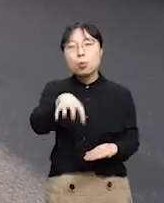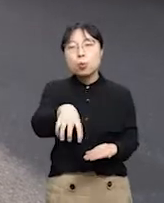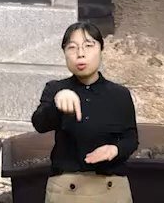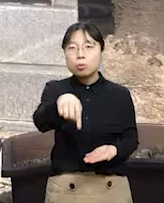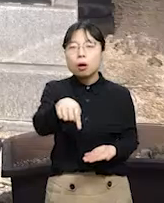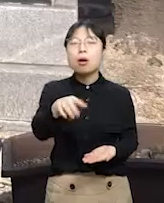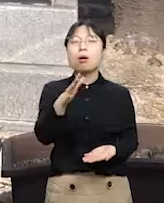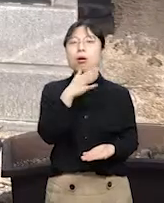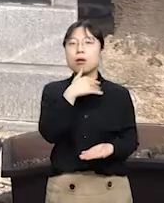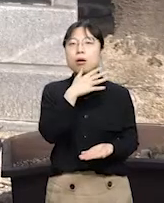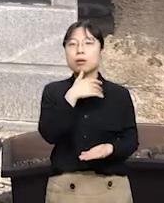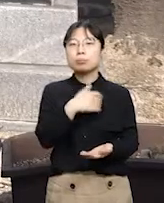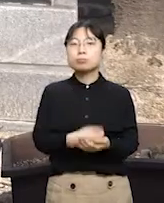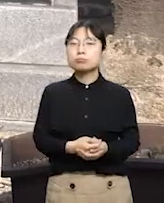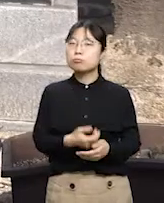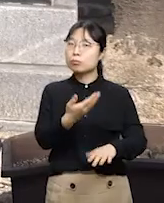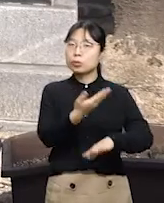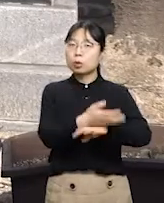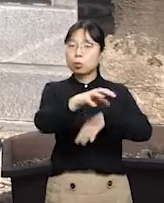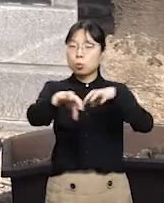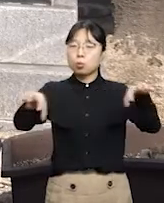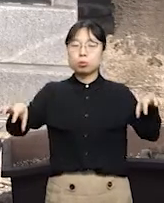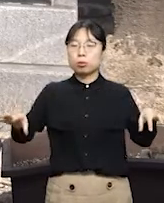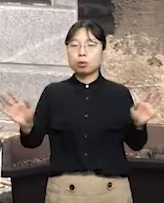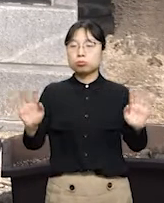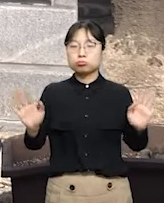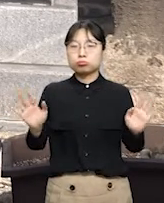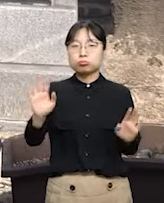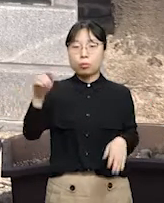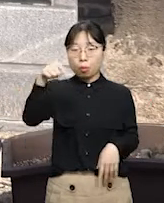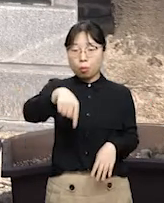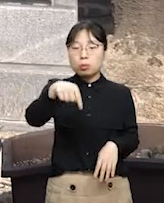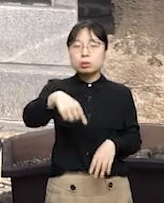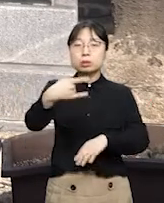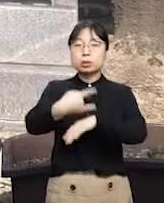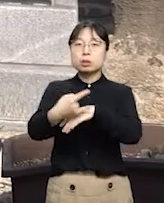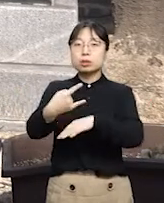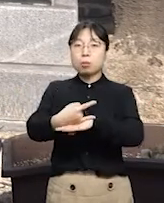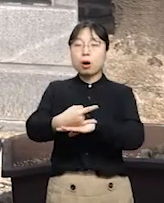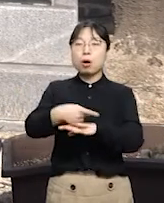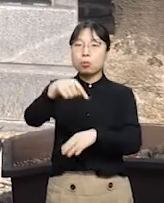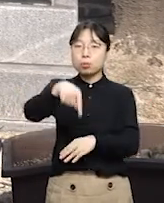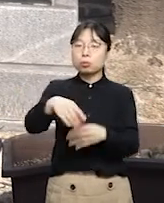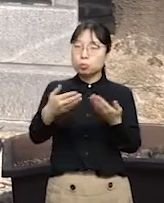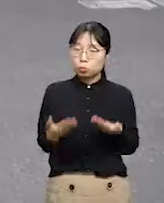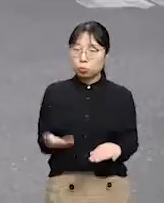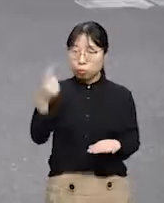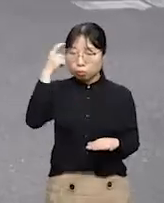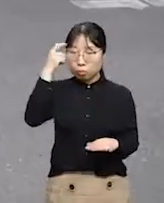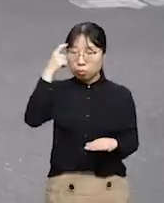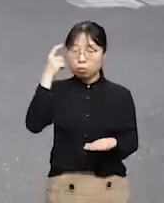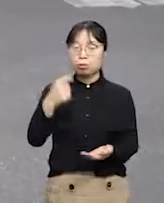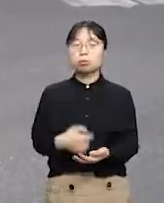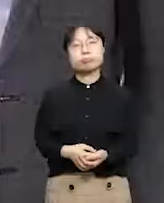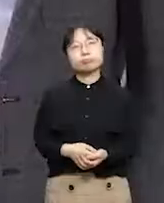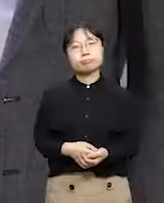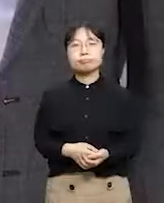근데 왜 다른 적도 아니고 이곳에서 쉬어갔을까? 이건 또 의문점이네.